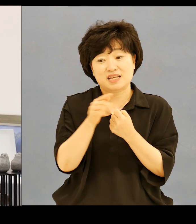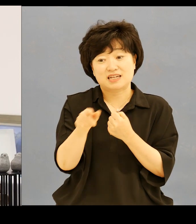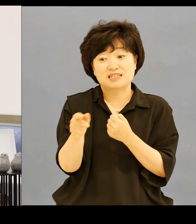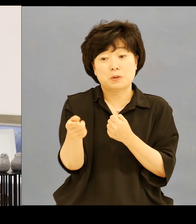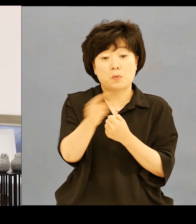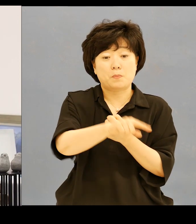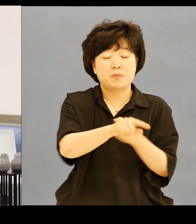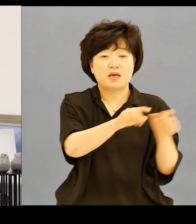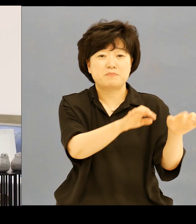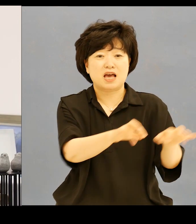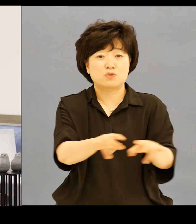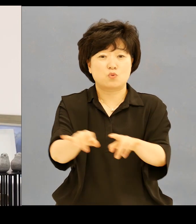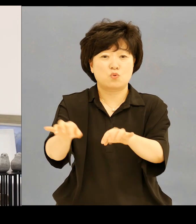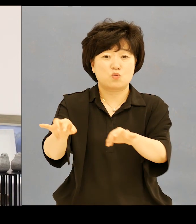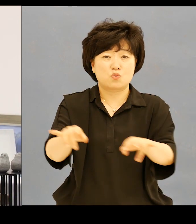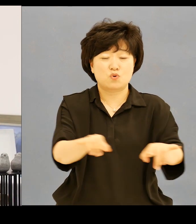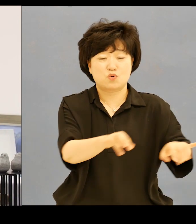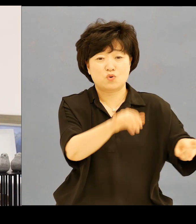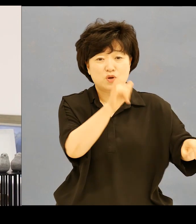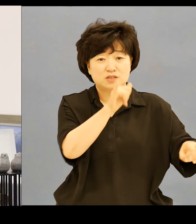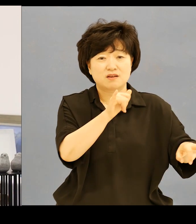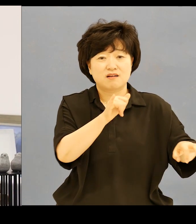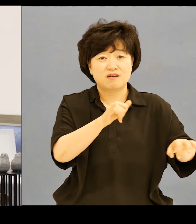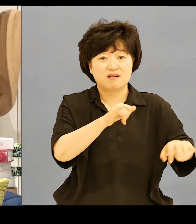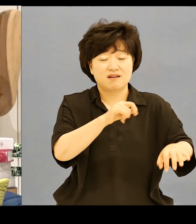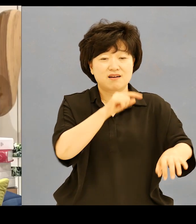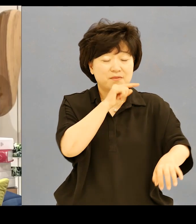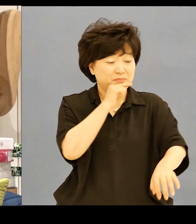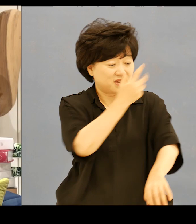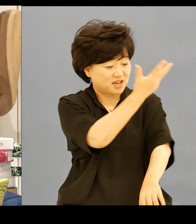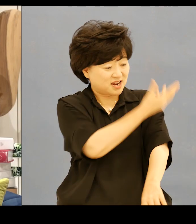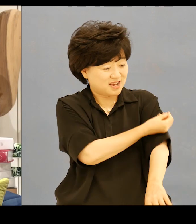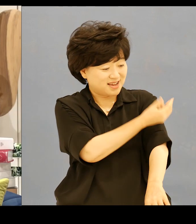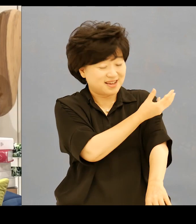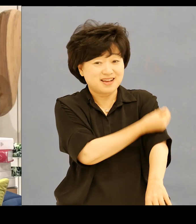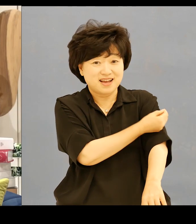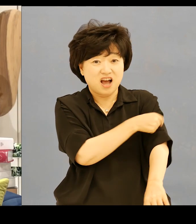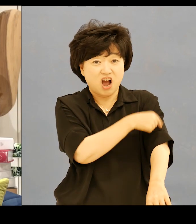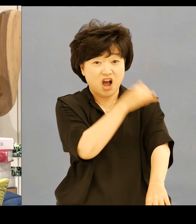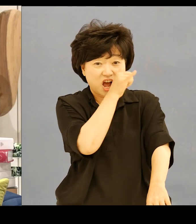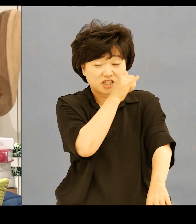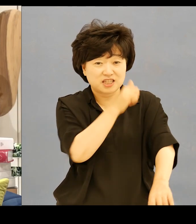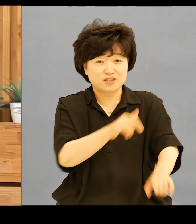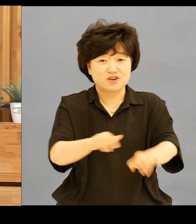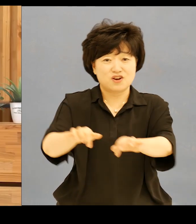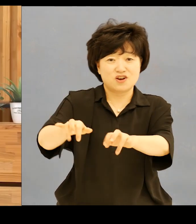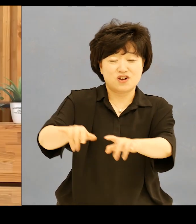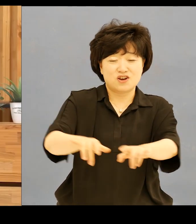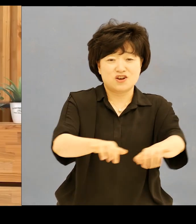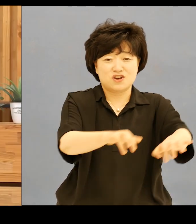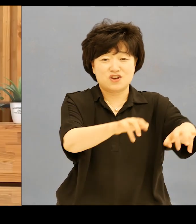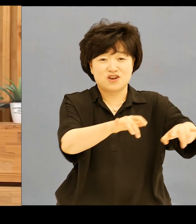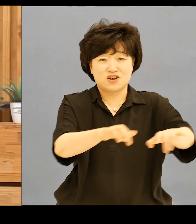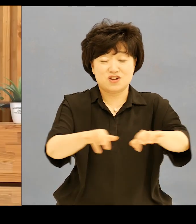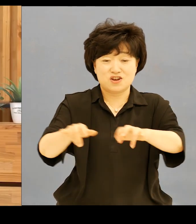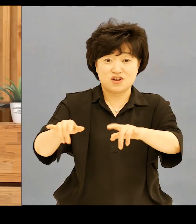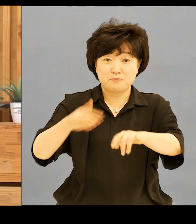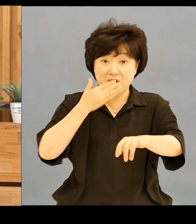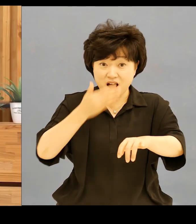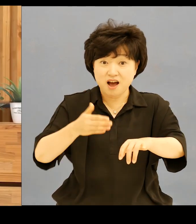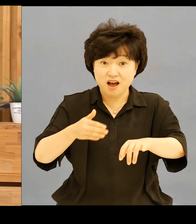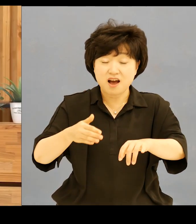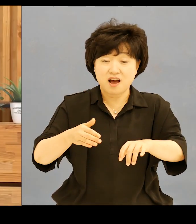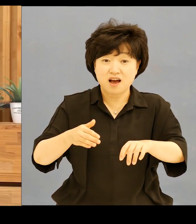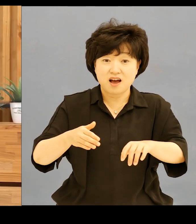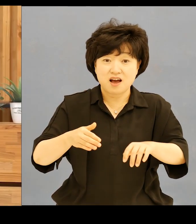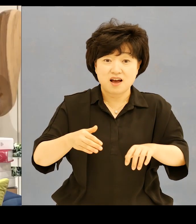피아노가 있었거든요. 네. 예배당에. 근데 제가 링겔 꽂고 있었는데도 링겔 꽂고 있는 손으로 막 피아노 쳤어요. 그때. 아직 피아노 연주 가능해요? 한 손으로? 네.